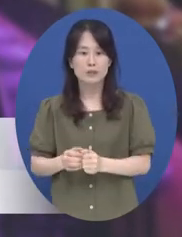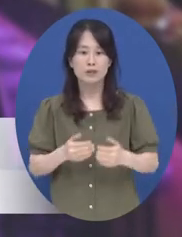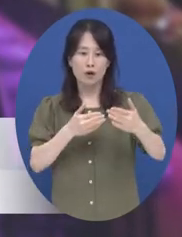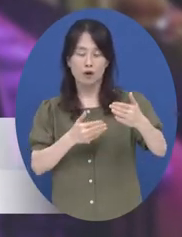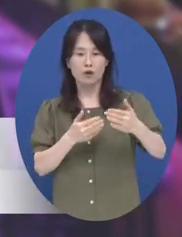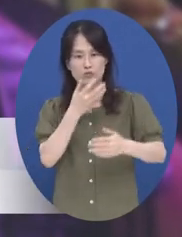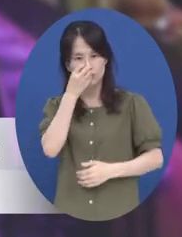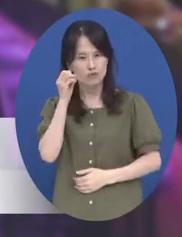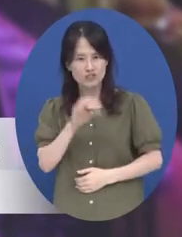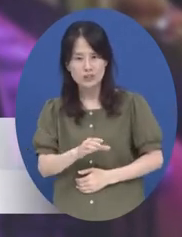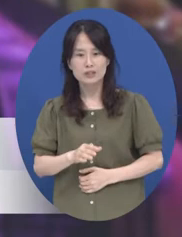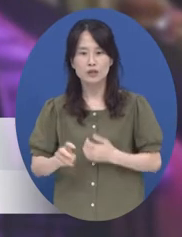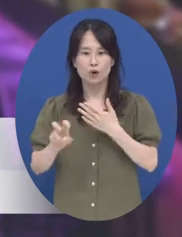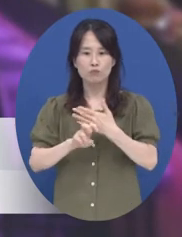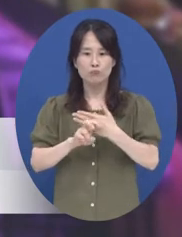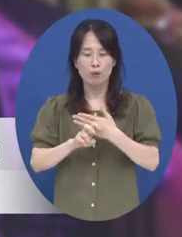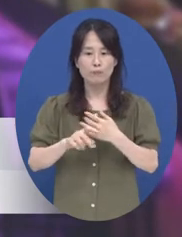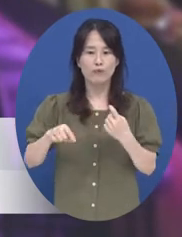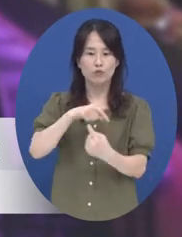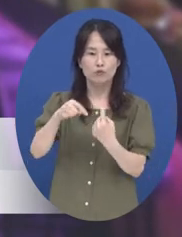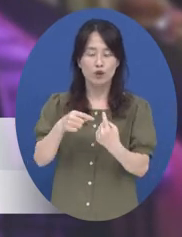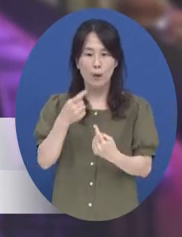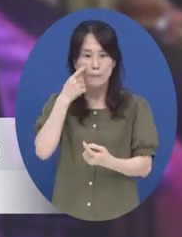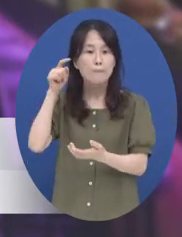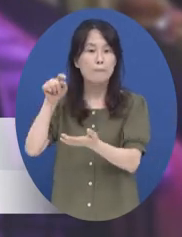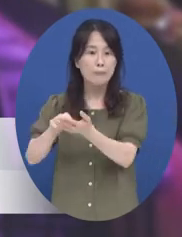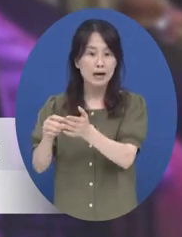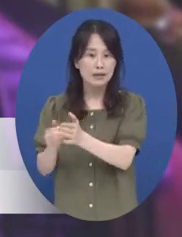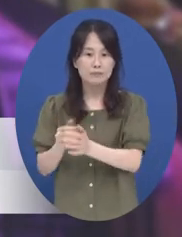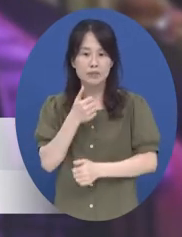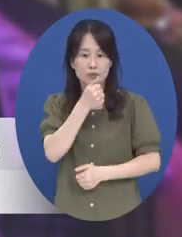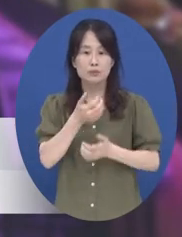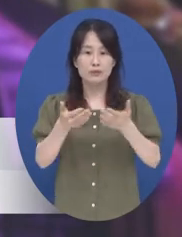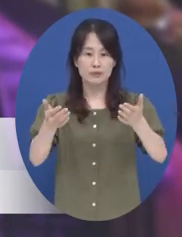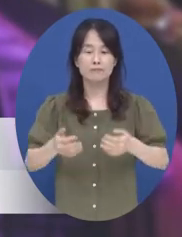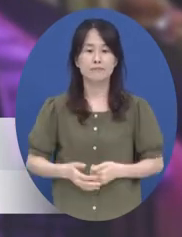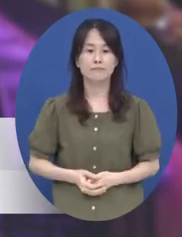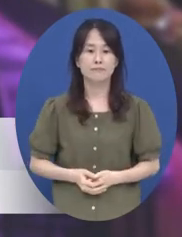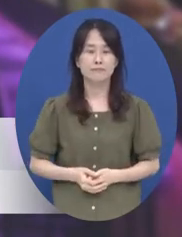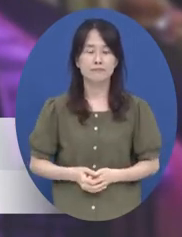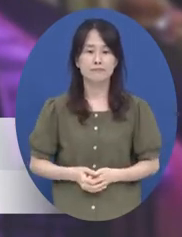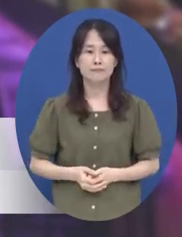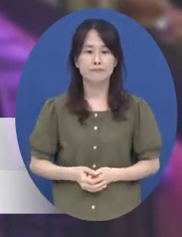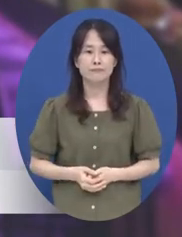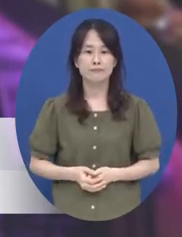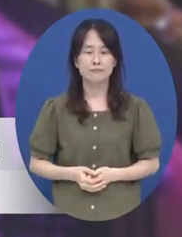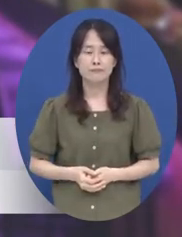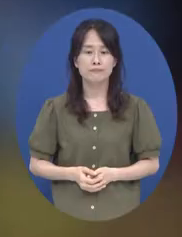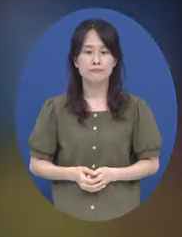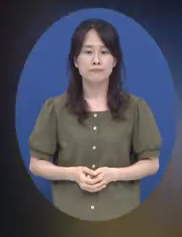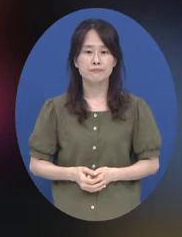벌였는데요. 거리두기를 무시하고 불법 영업을 한 업소가 적발됐습니다. 최지연 기자의 보도입니다.